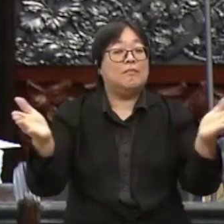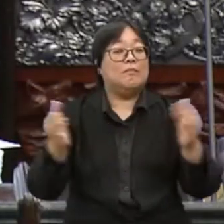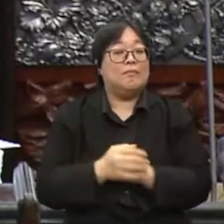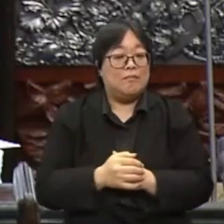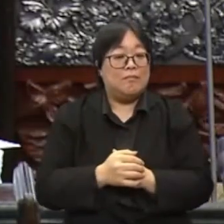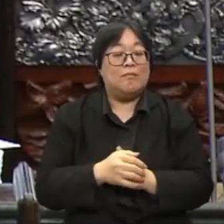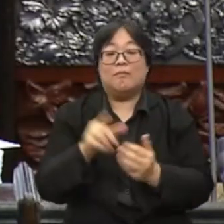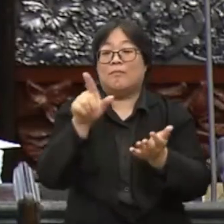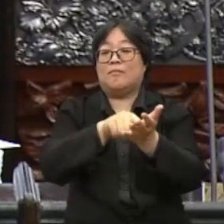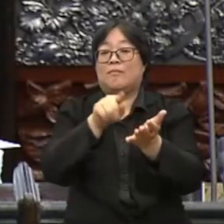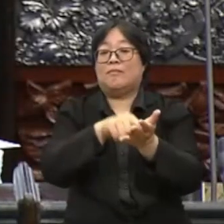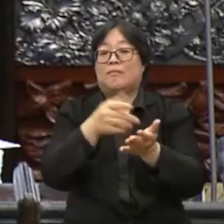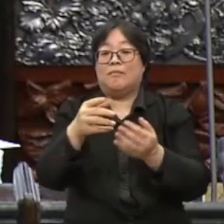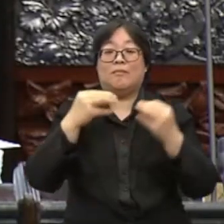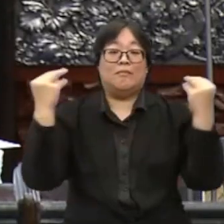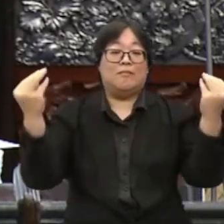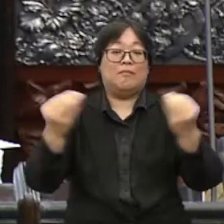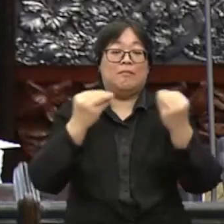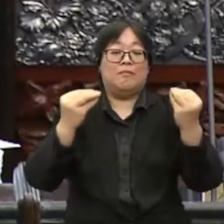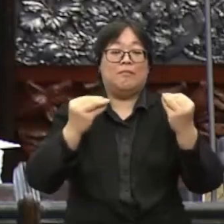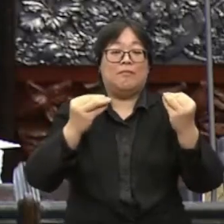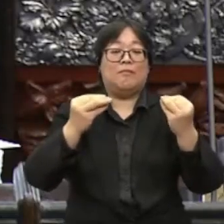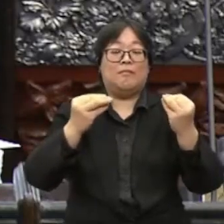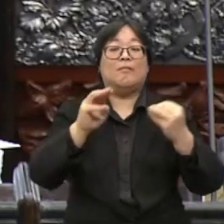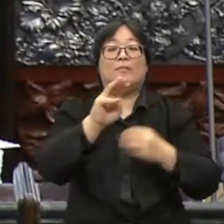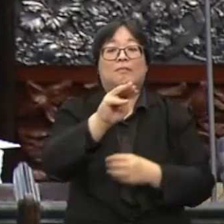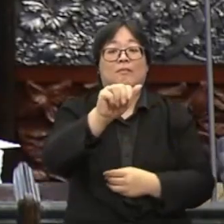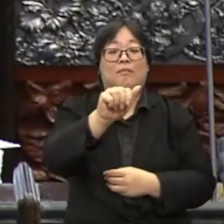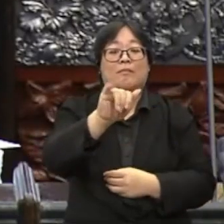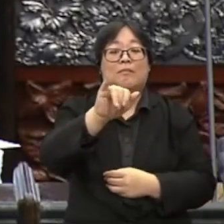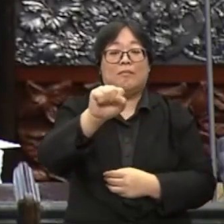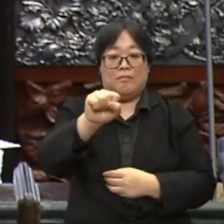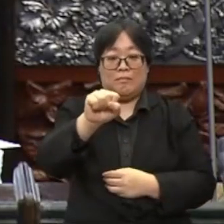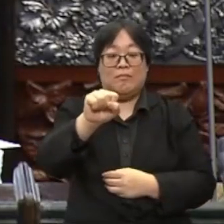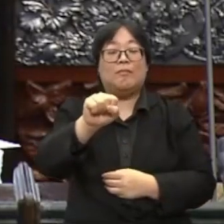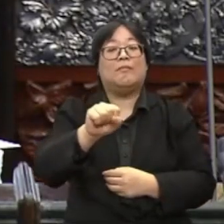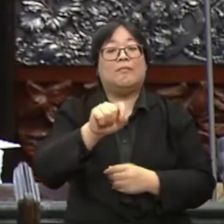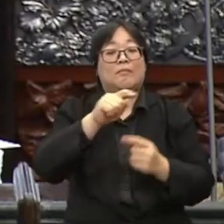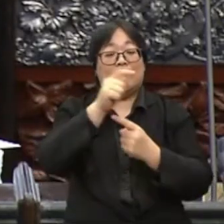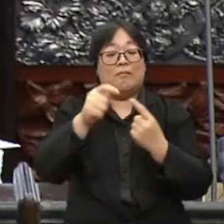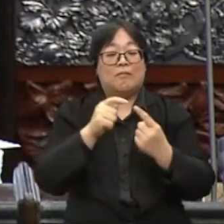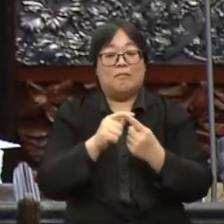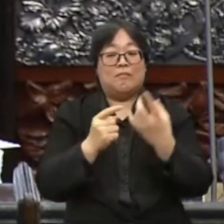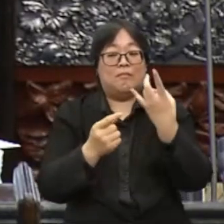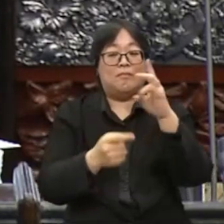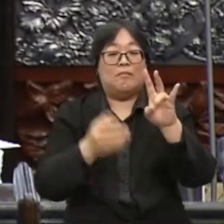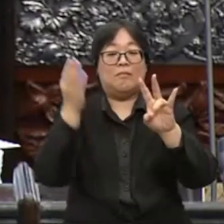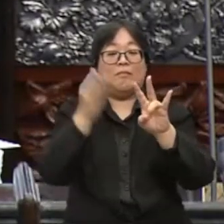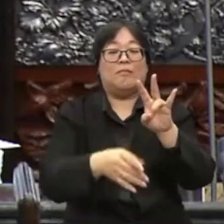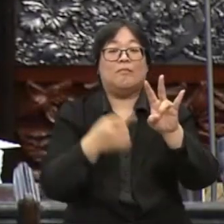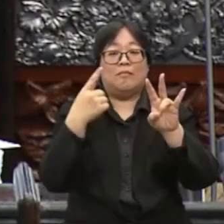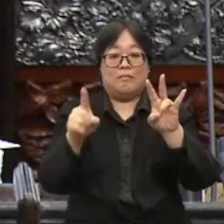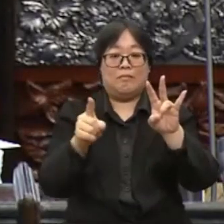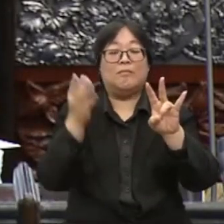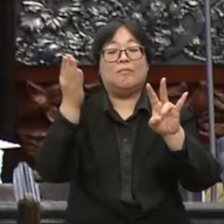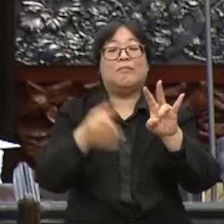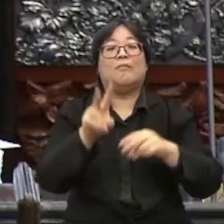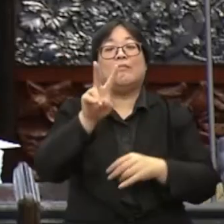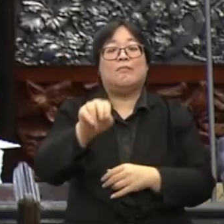kenyataan media oleh Majlis agama Islam Selangor yang bertarikh 17 November